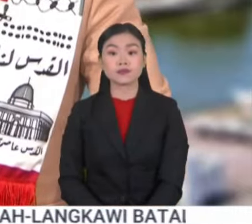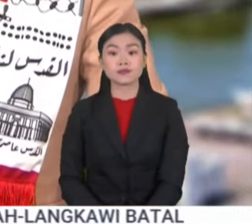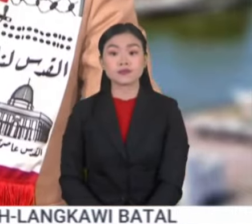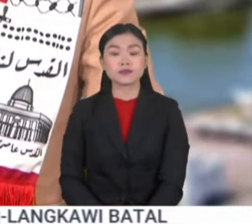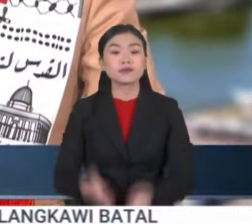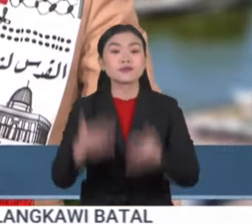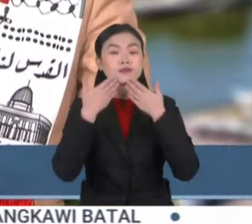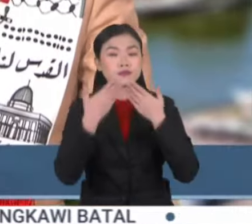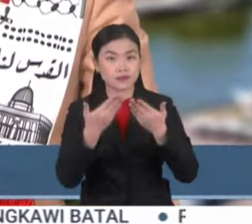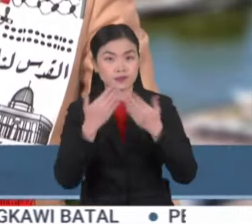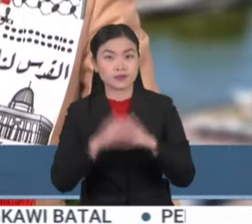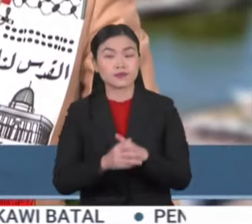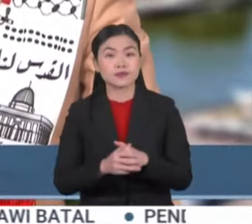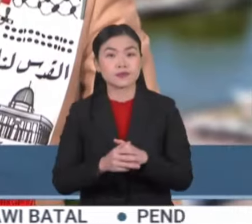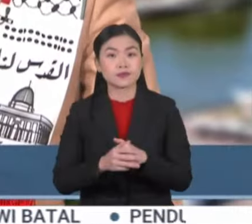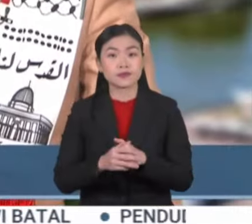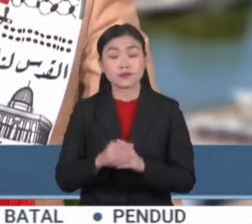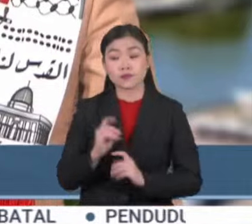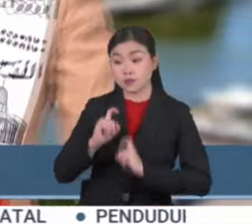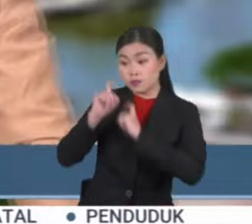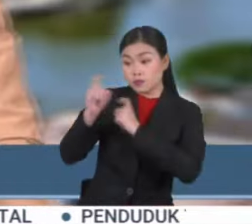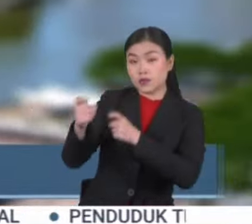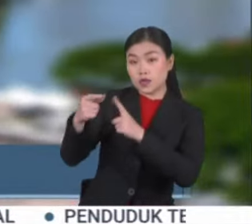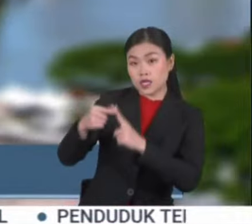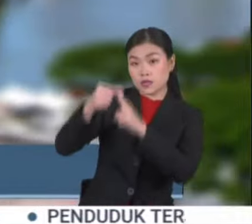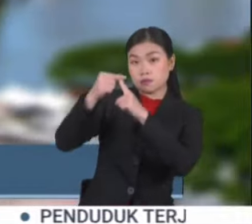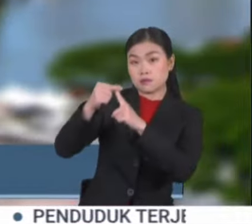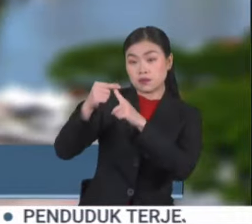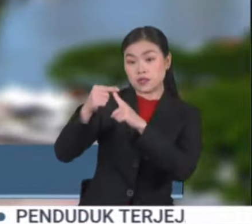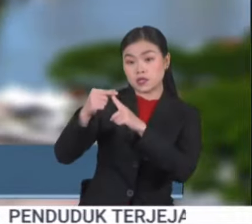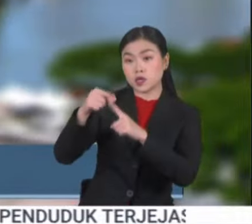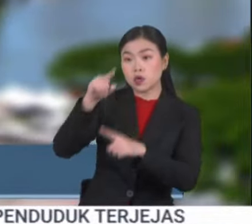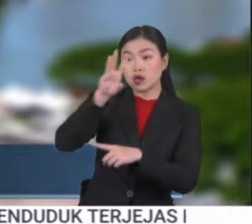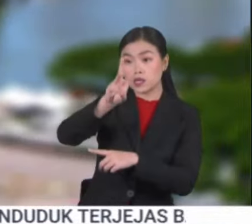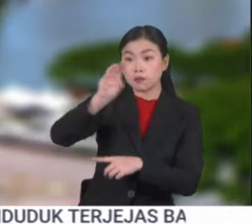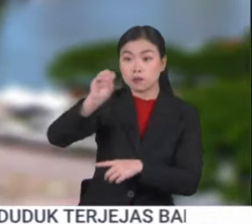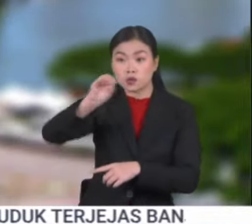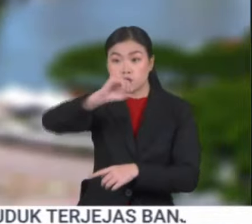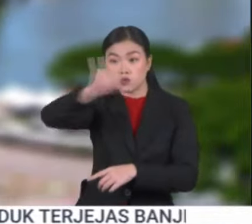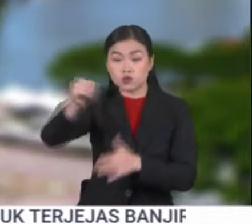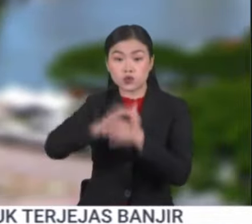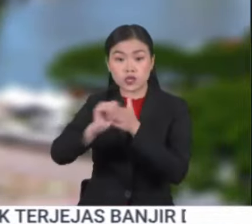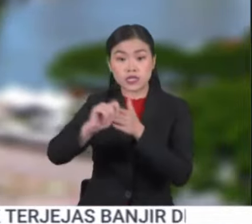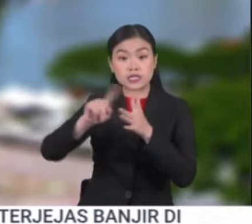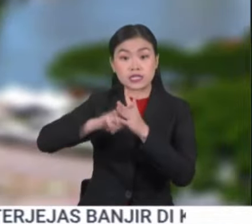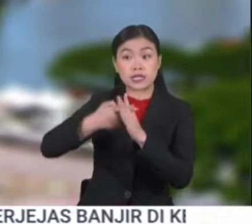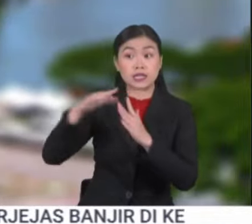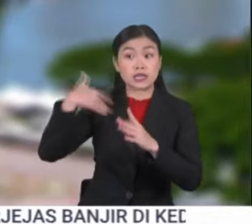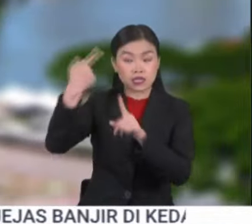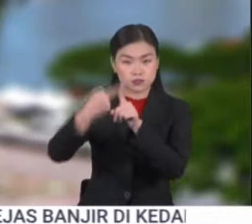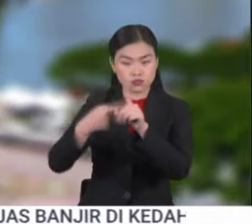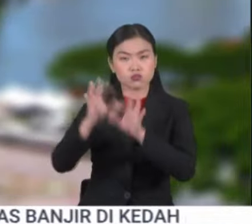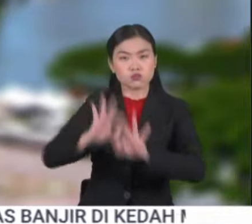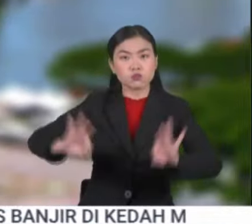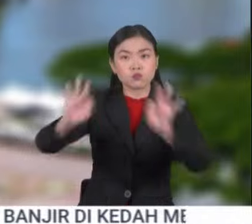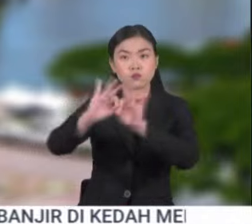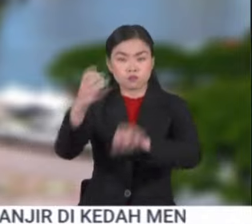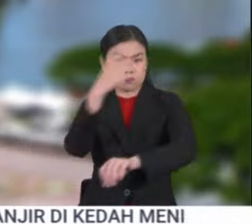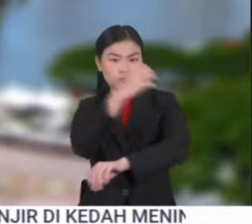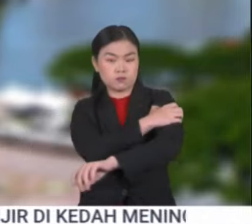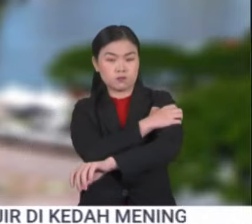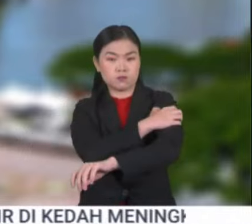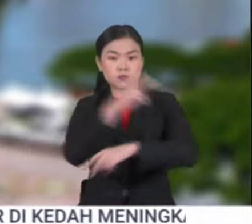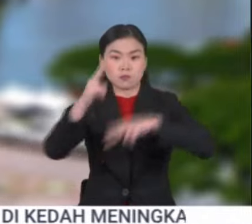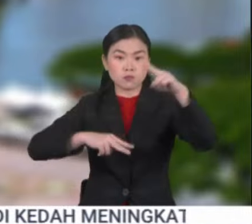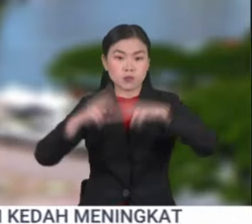Baik, terima kasih Sahih. Pemberian khas interim sebanyak RM600 juta mulai tahun depan penting untuk memperkasa pembangunan di